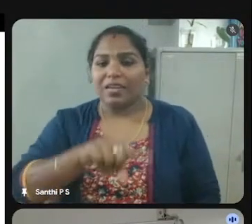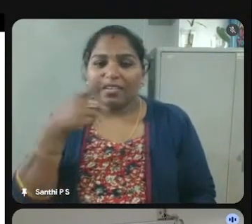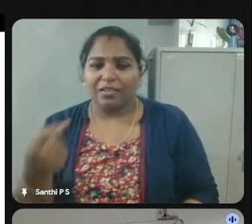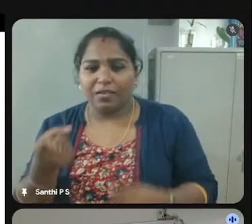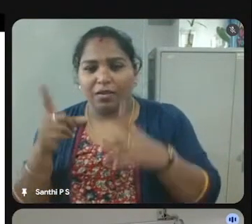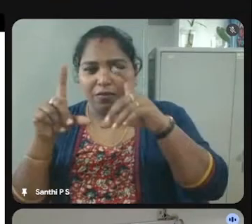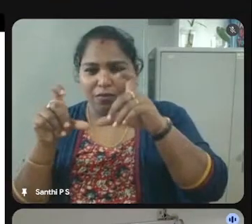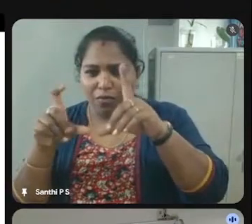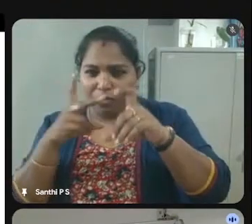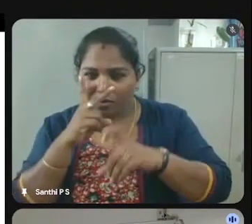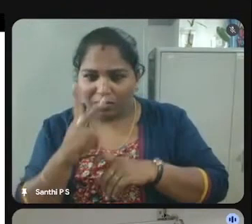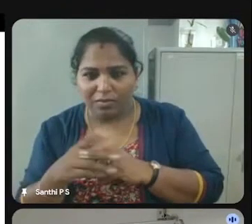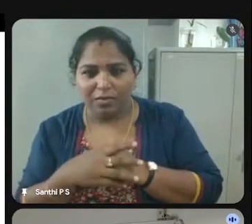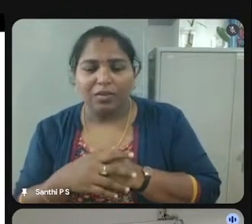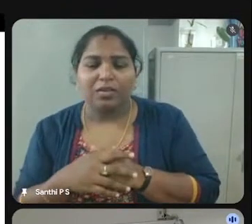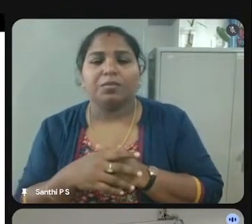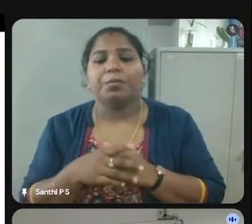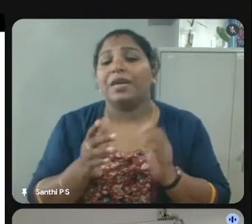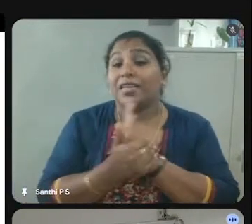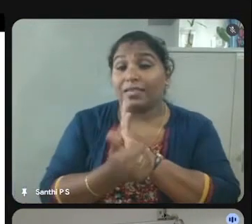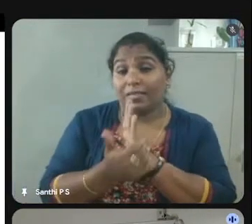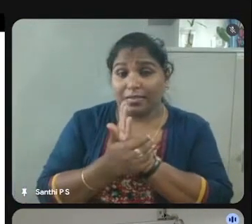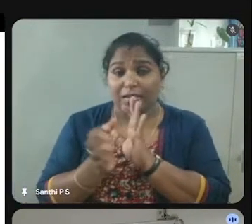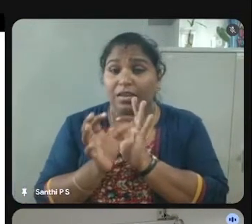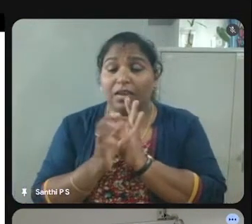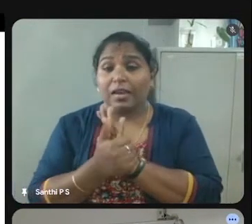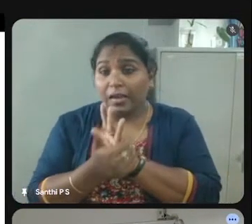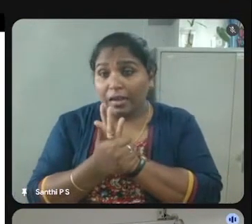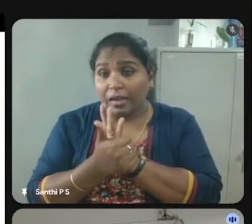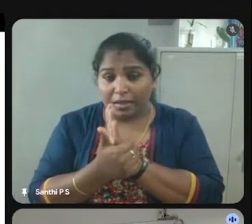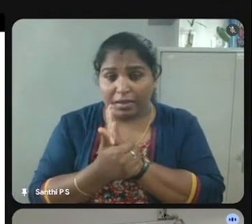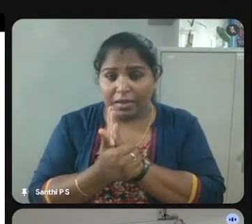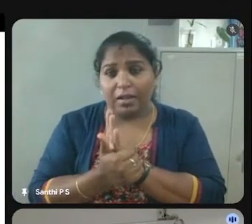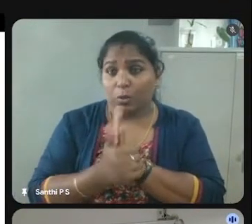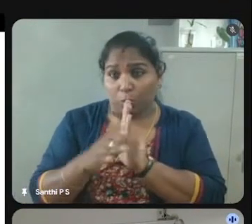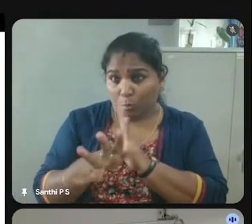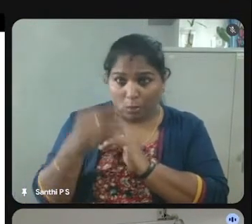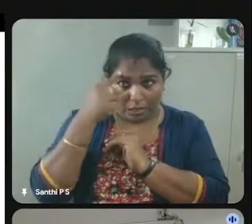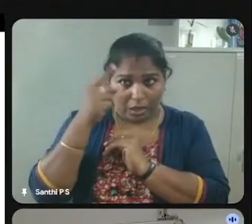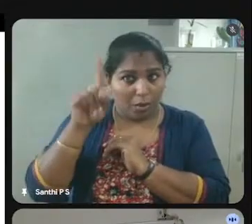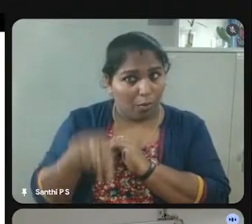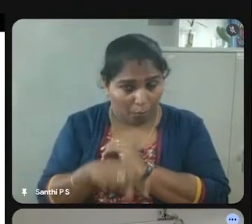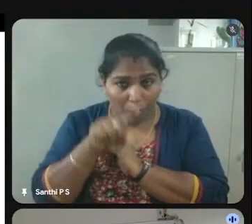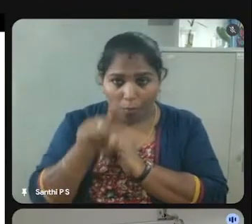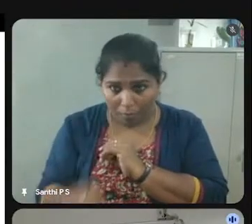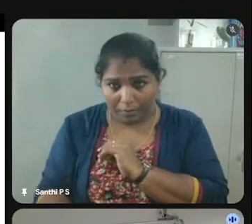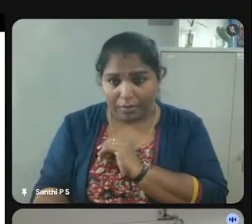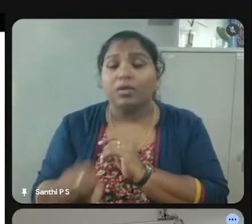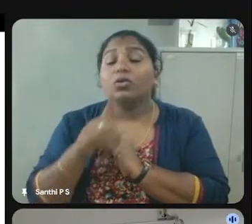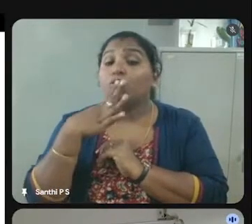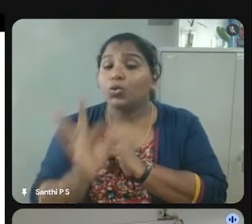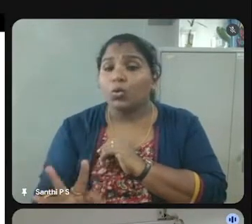ഇത് കഴിവില്ലായ്മയല്ല, അമിത ഭാരമാണ്, സഹായം ചോദിക്കുന്നതിൽ തെറ്റില്ല എന്നുള്ളത്. അതായത് അതിൽ കൊടുത്തിട്ടുണ്ട്